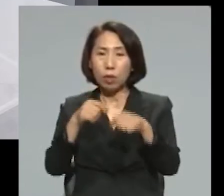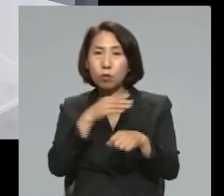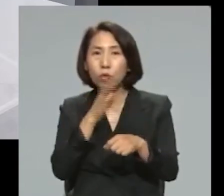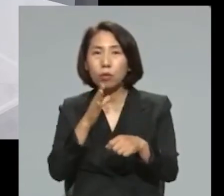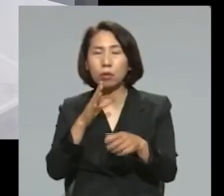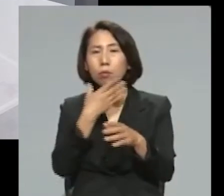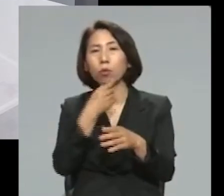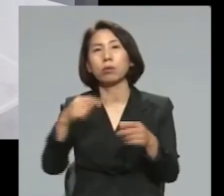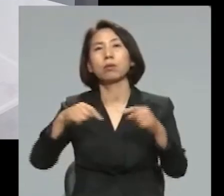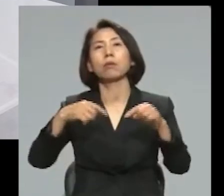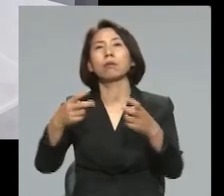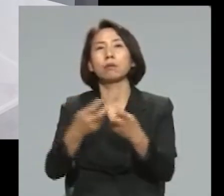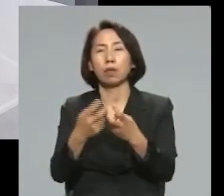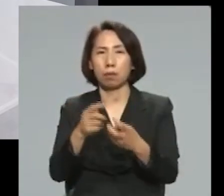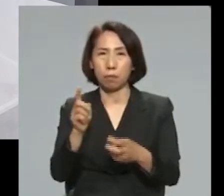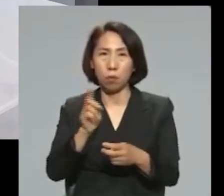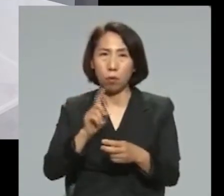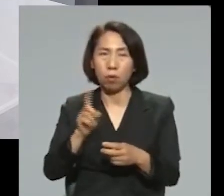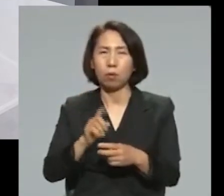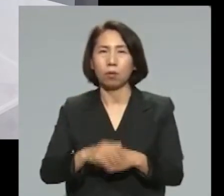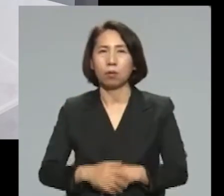복지 정책으로는